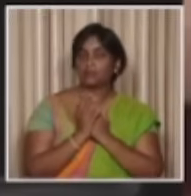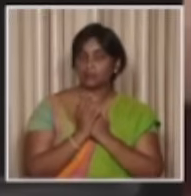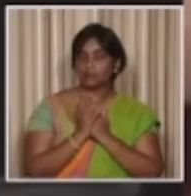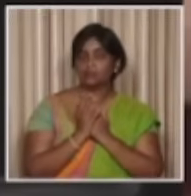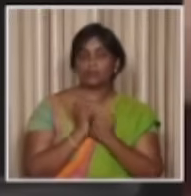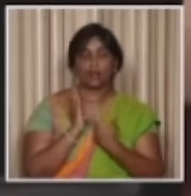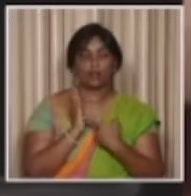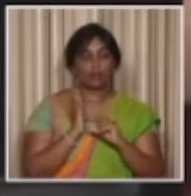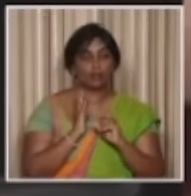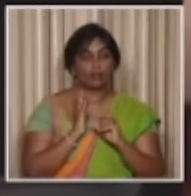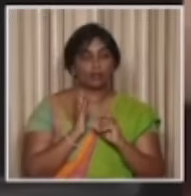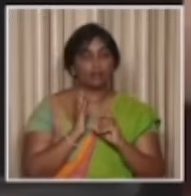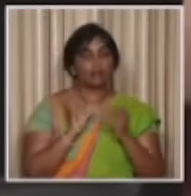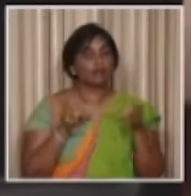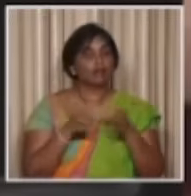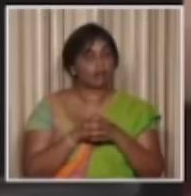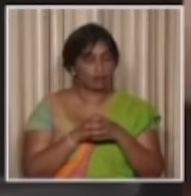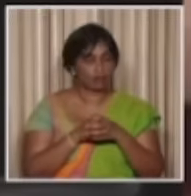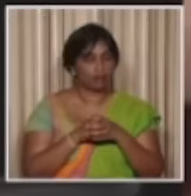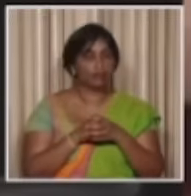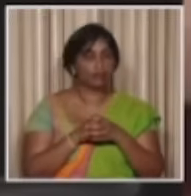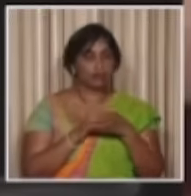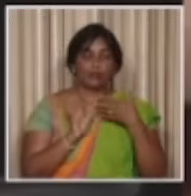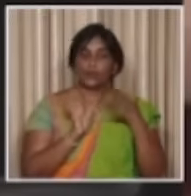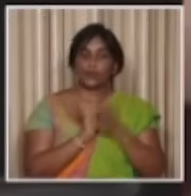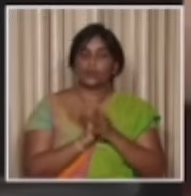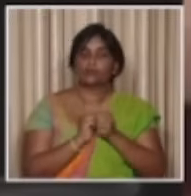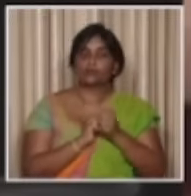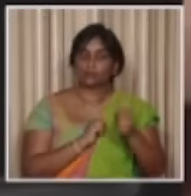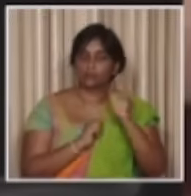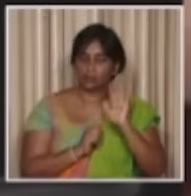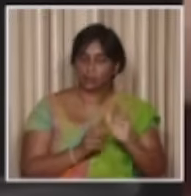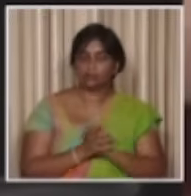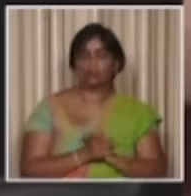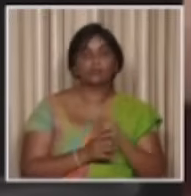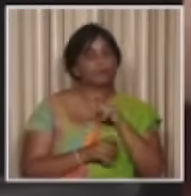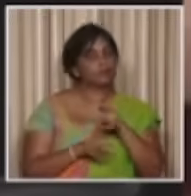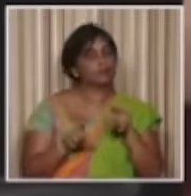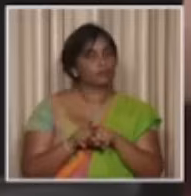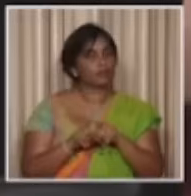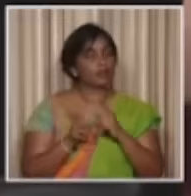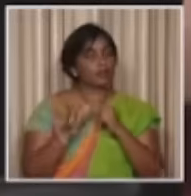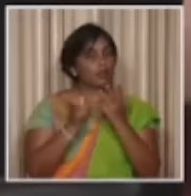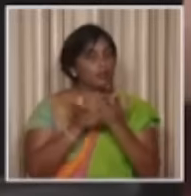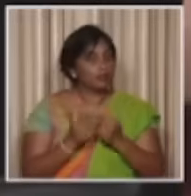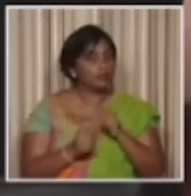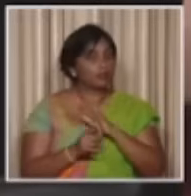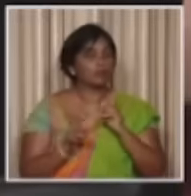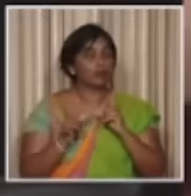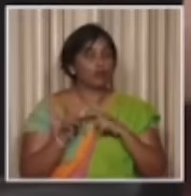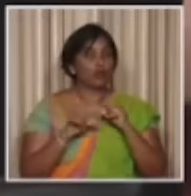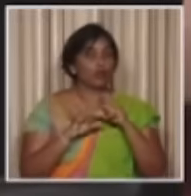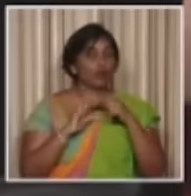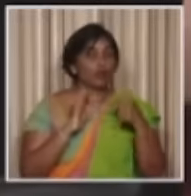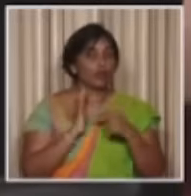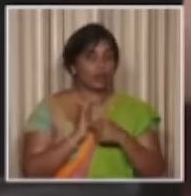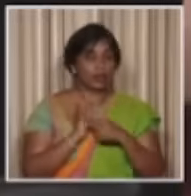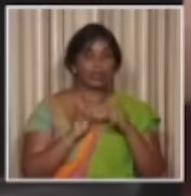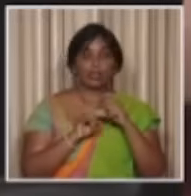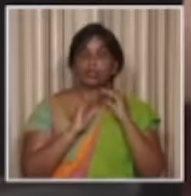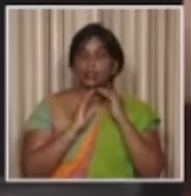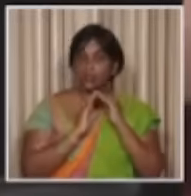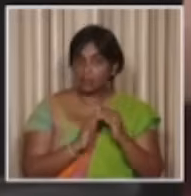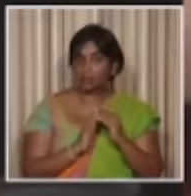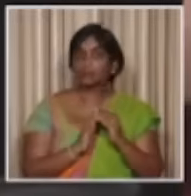දෙපාර්තමේන්තුවට තාක්ෂණ කණ්ඩායම් එක්ක එකතු වෙලා විගණනය වෙන්න ඕනේ. ඒ වගේම මේ විගණනය කරන ඔඩිට් ඩිපාර්ට්මන්ට් එක, ඒ කියන්නේ විගණන